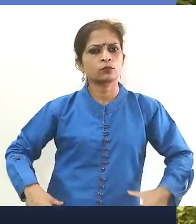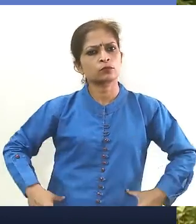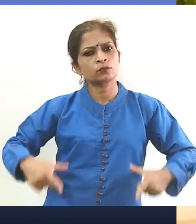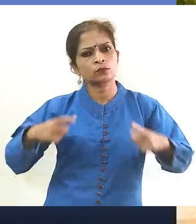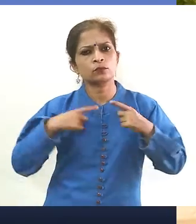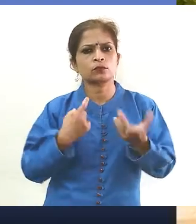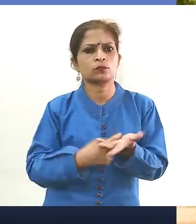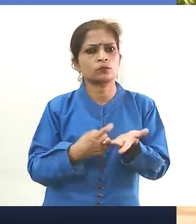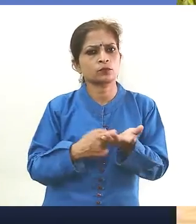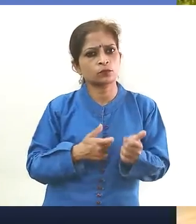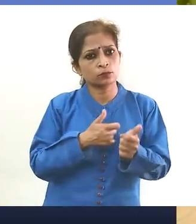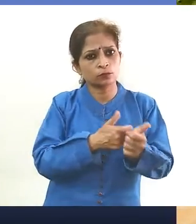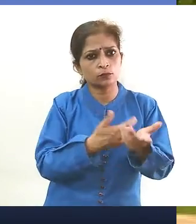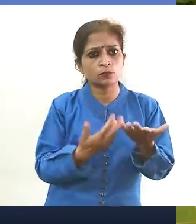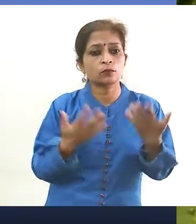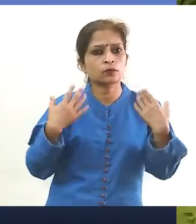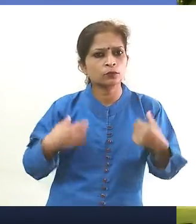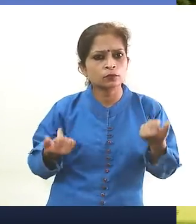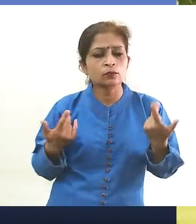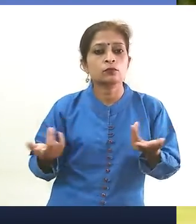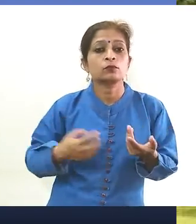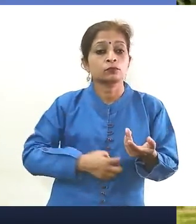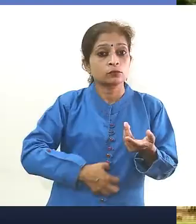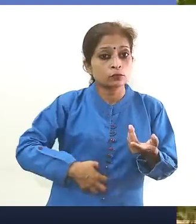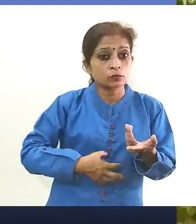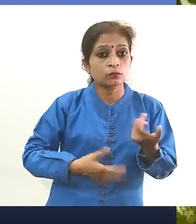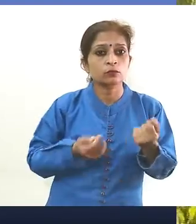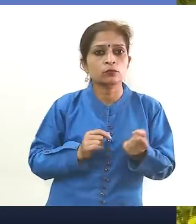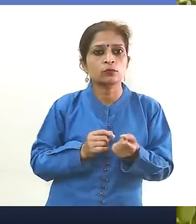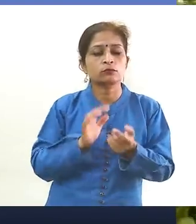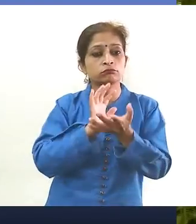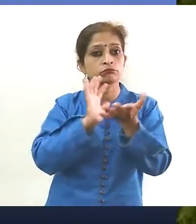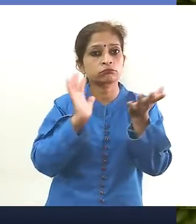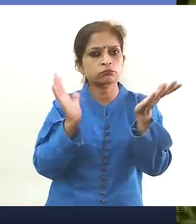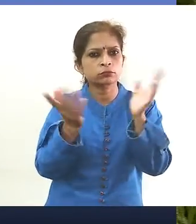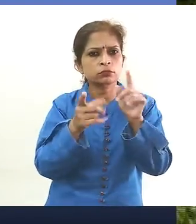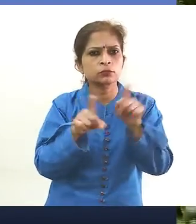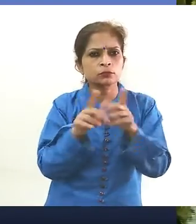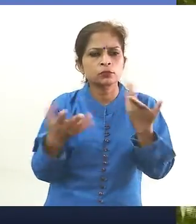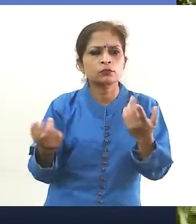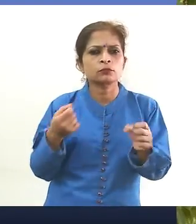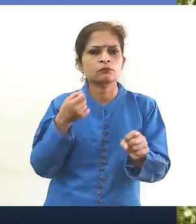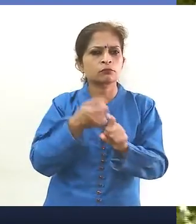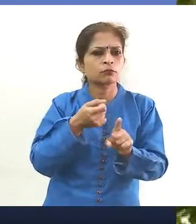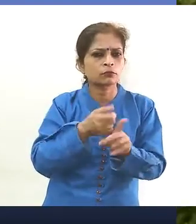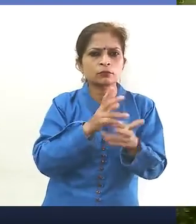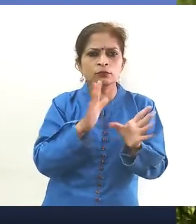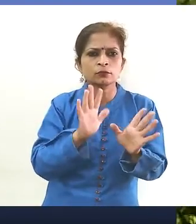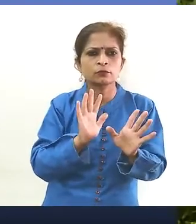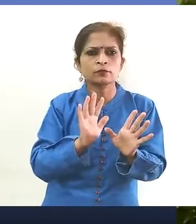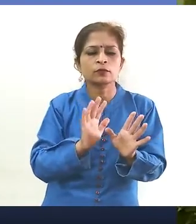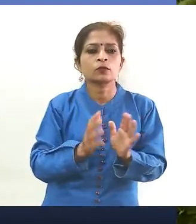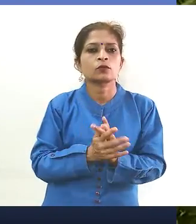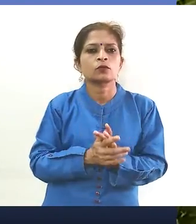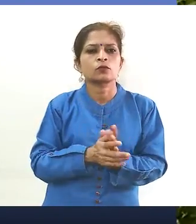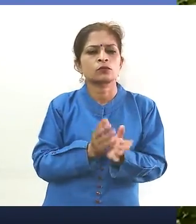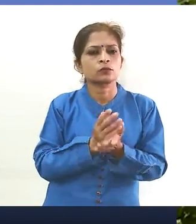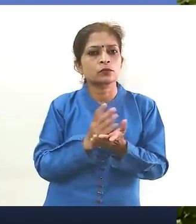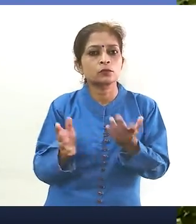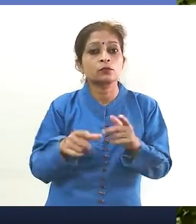एक हेल्दी साइंटिफिक यूनिवर्सल नॉन वायलेंस बेस्ड एक जीवन पद्धति का नाम योग